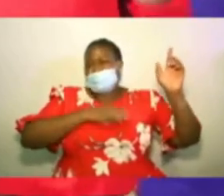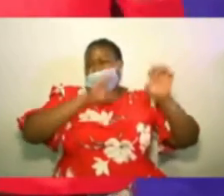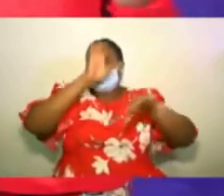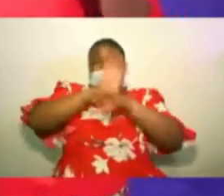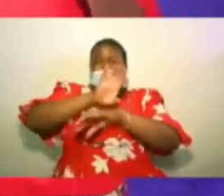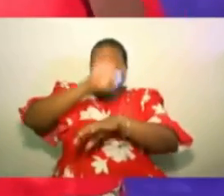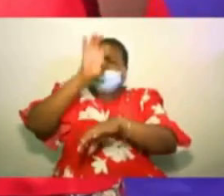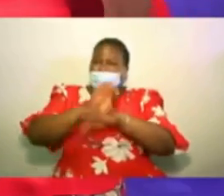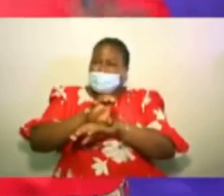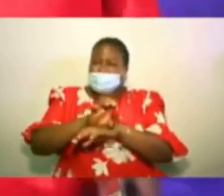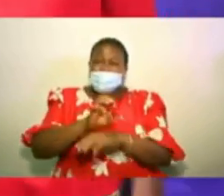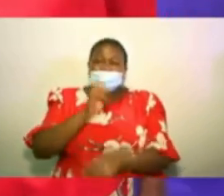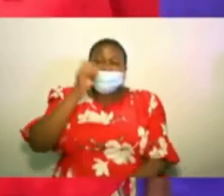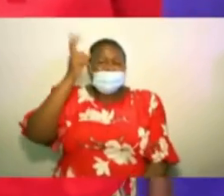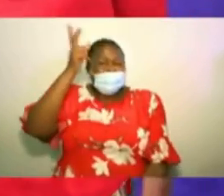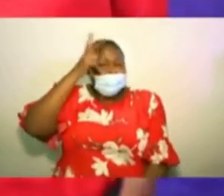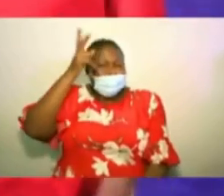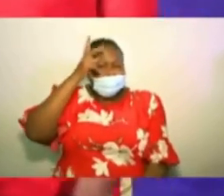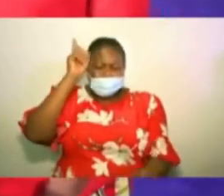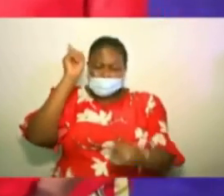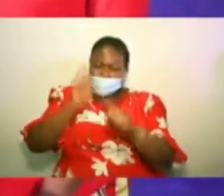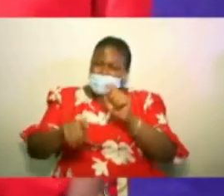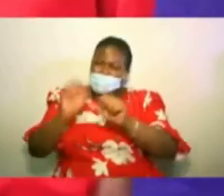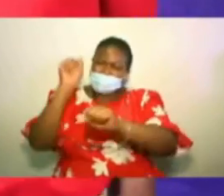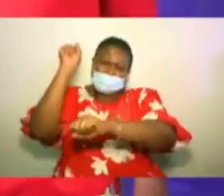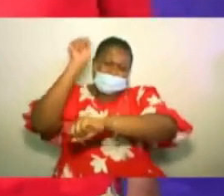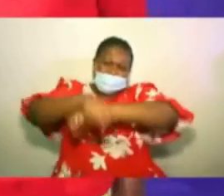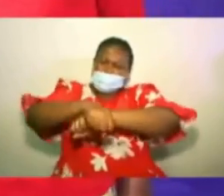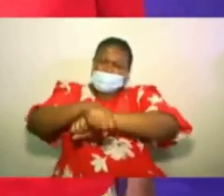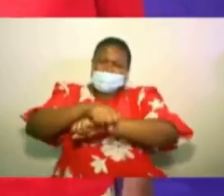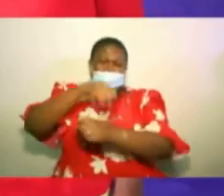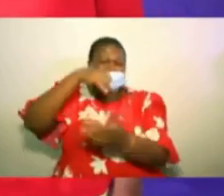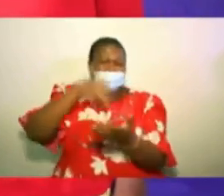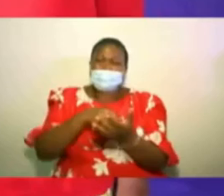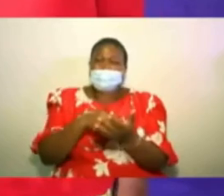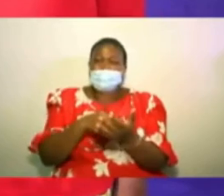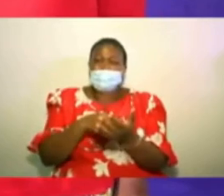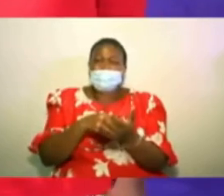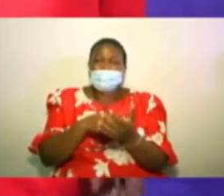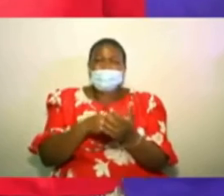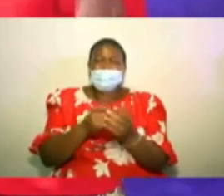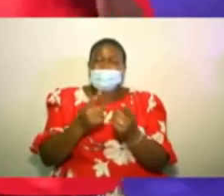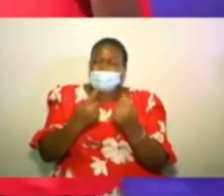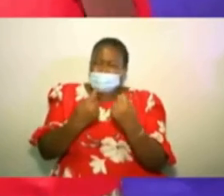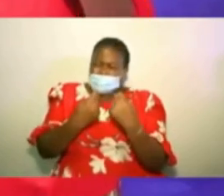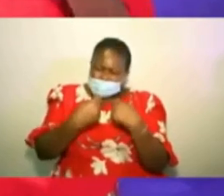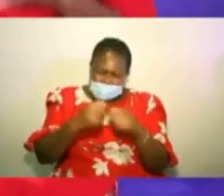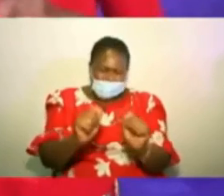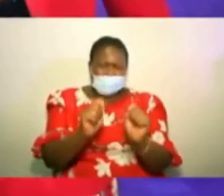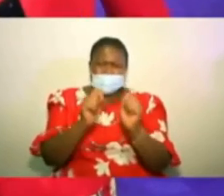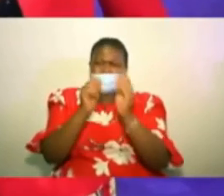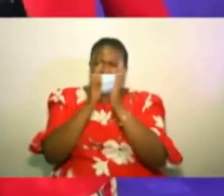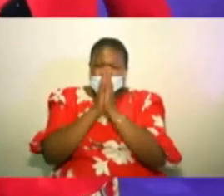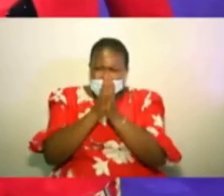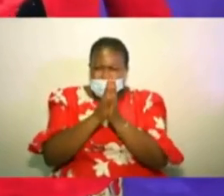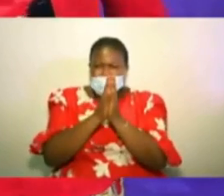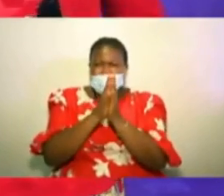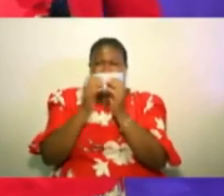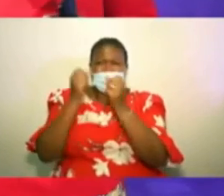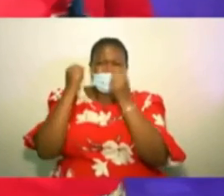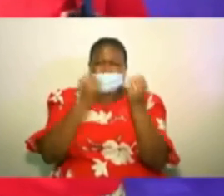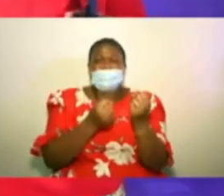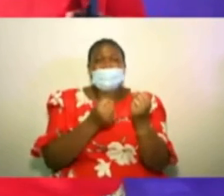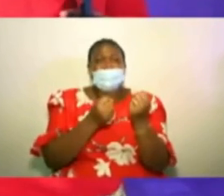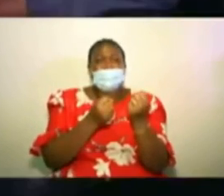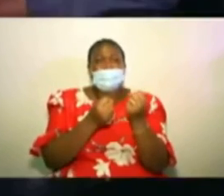against it. Et les portes des enfers ne prévaudront pas contre elles. They traveled in prayer. Ils ont demeuré dans la prière. The